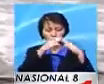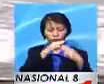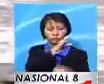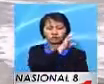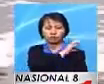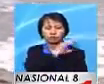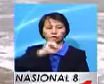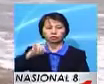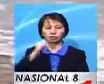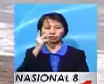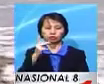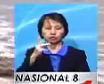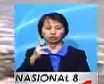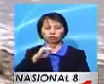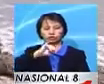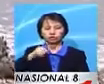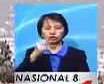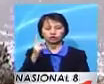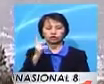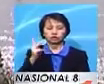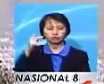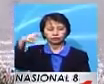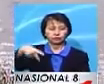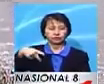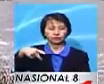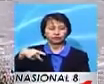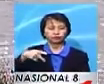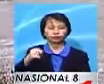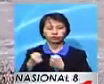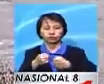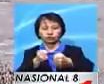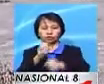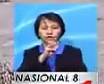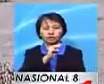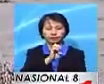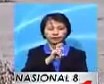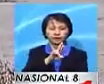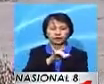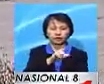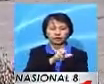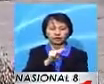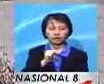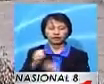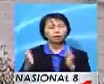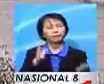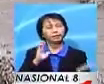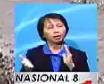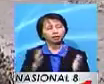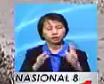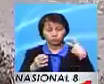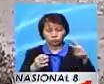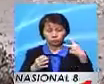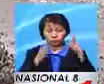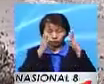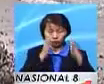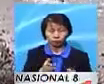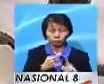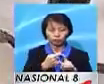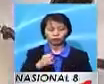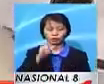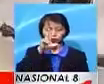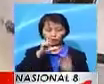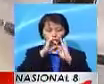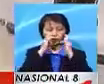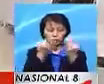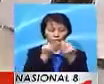Pengerusi Jawatan Kuasa Kemajuan dan Keselamatan Kampung Sungai Meriam. Ia berbanding hanya 12 penduduk daripada 3